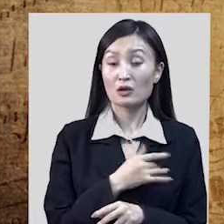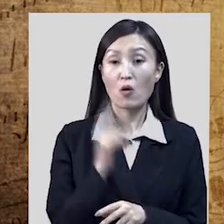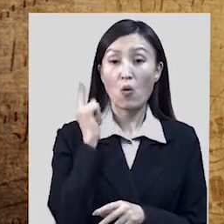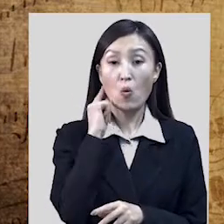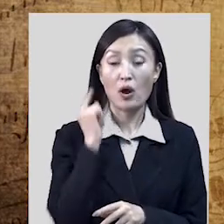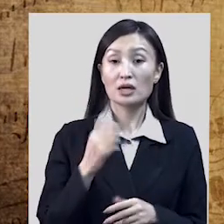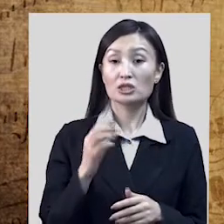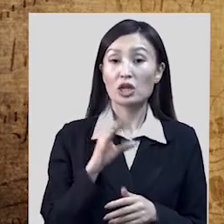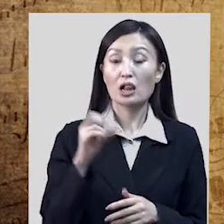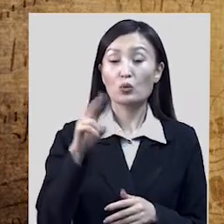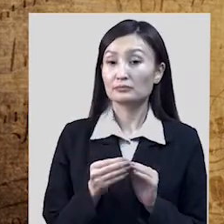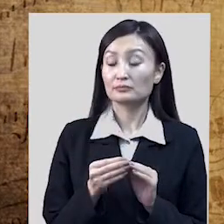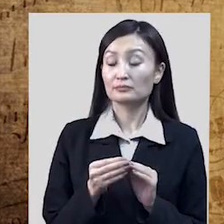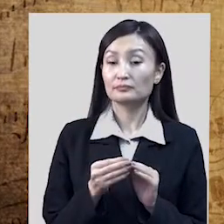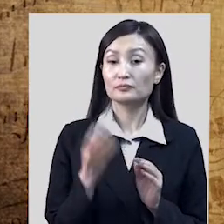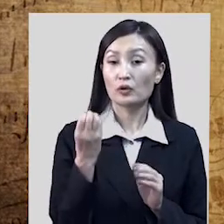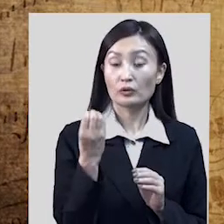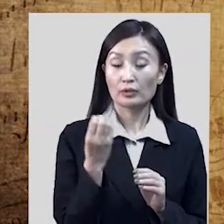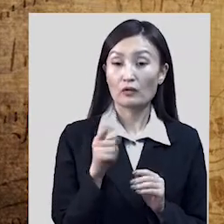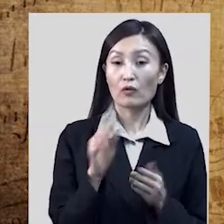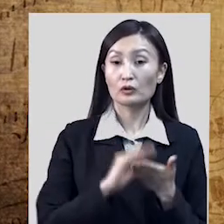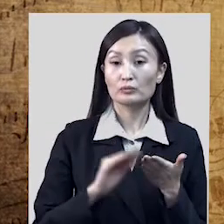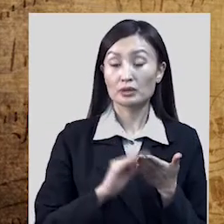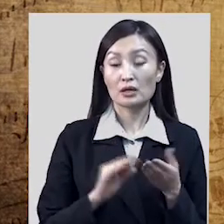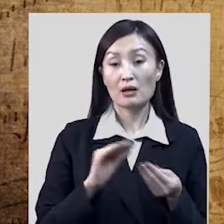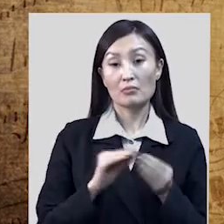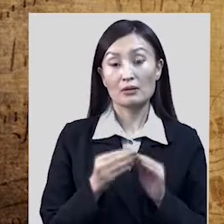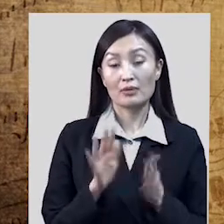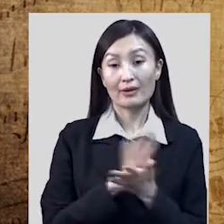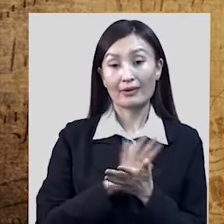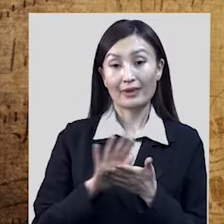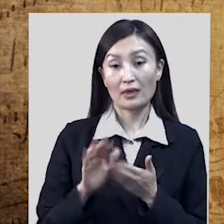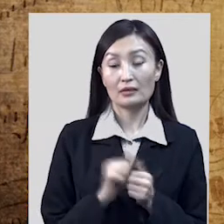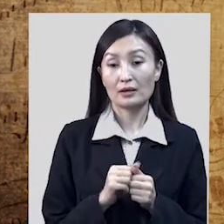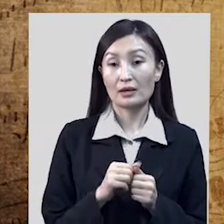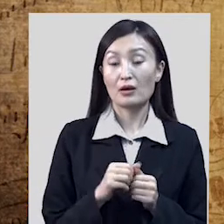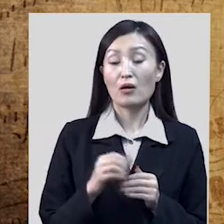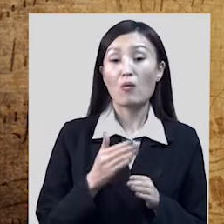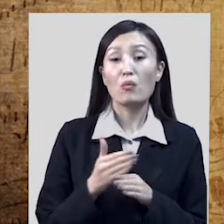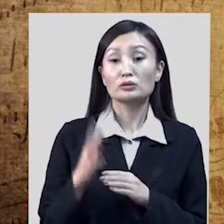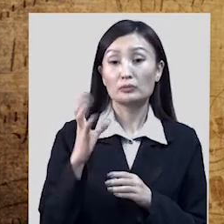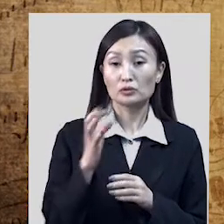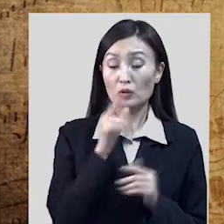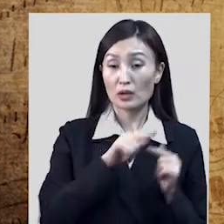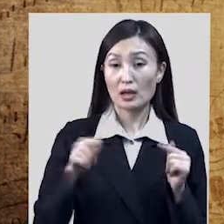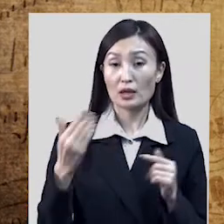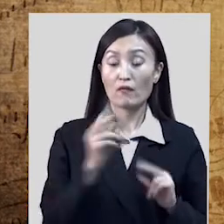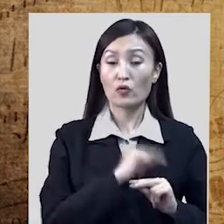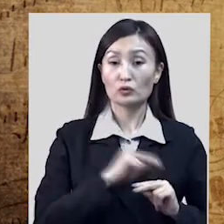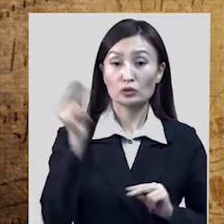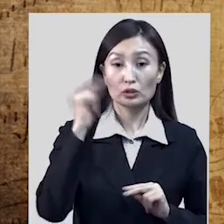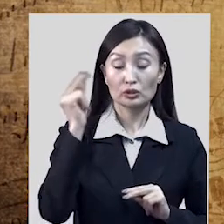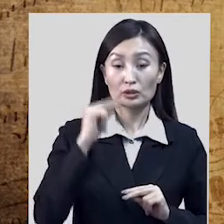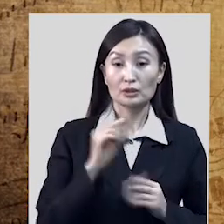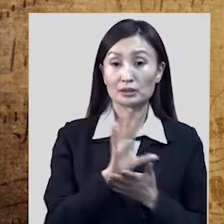о-хо желудка зубов кроме этого он писал о проблемах гигиена спустя 500 лет его труды изучали